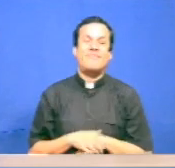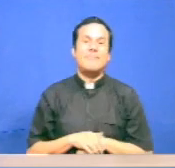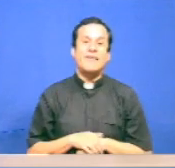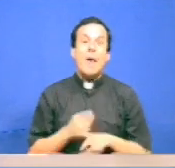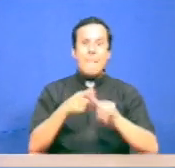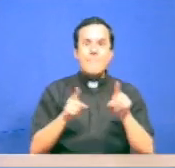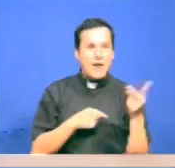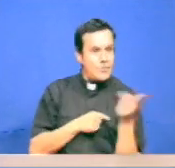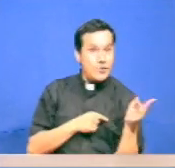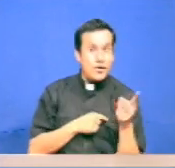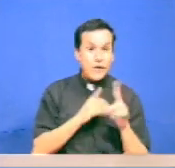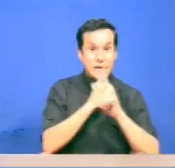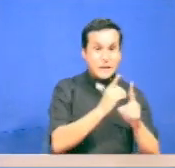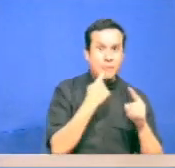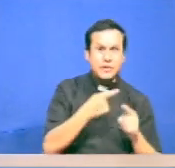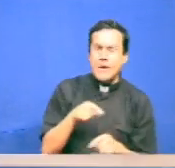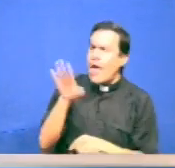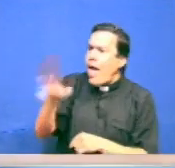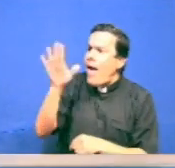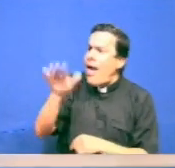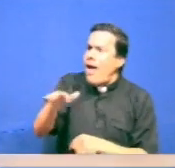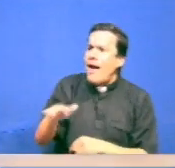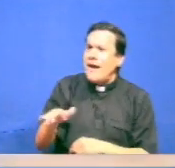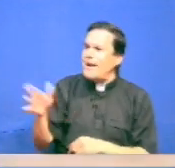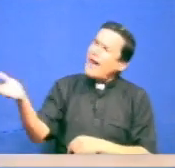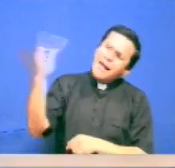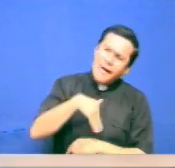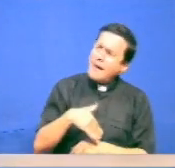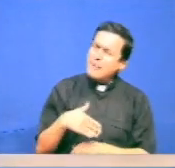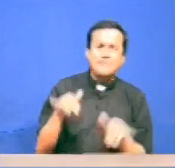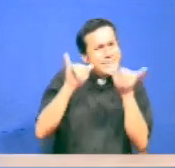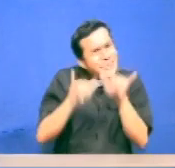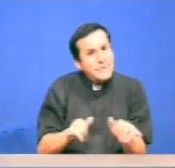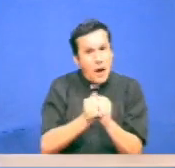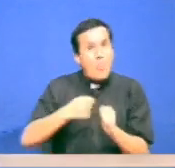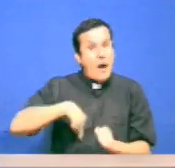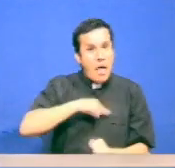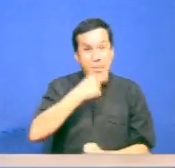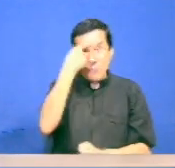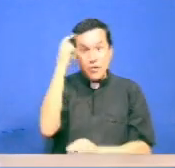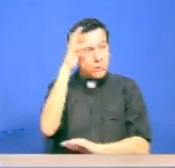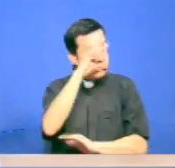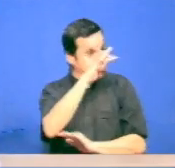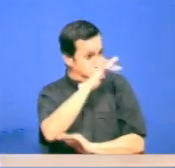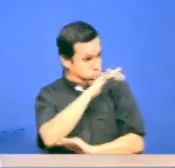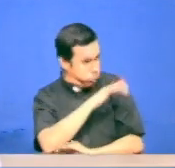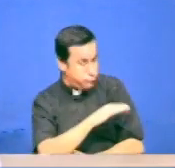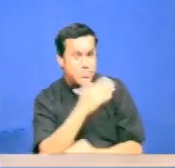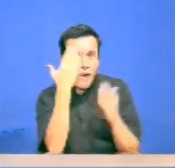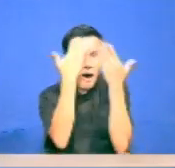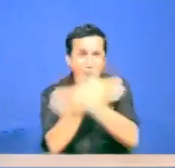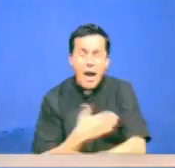Lakini wakamsihi wakisema, kaa nasi kwa maana kuna kuchwa na mchana